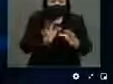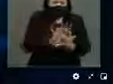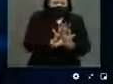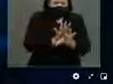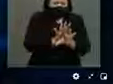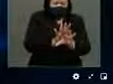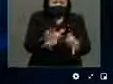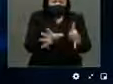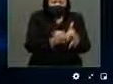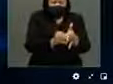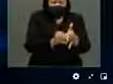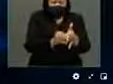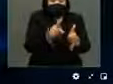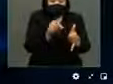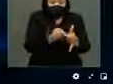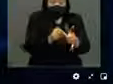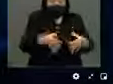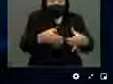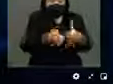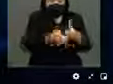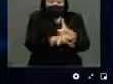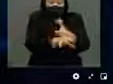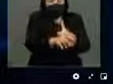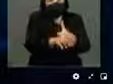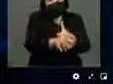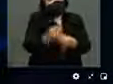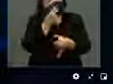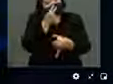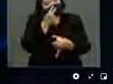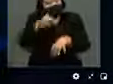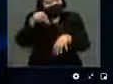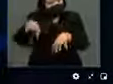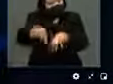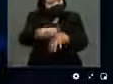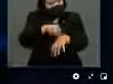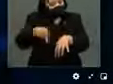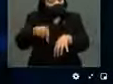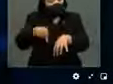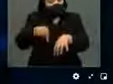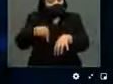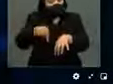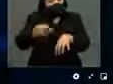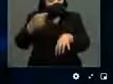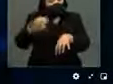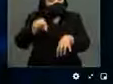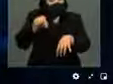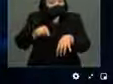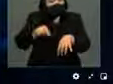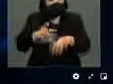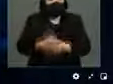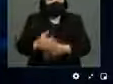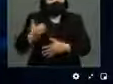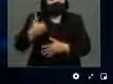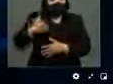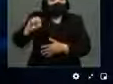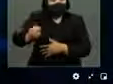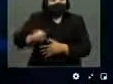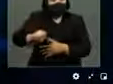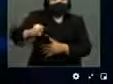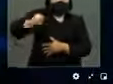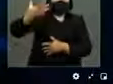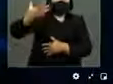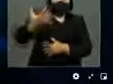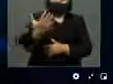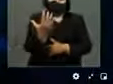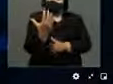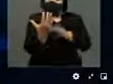เชื้อของประชากรอยู่ในแต่ละพื้นที่ภาพเหล่านี้ถูกนำขึ้นมาฉายให้เห็นนะครับว่